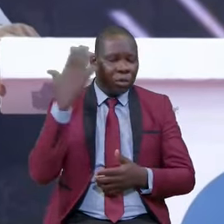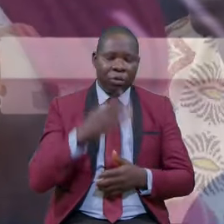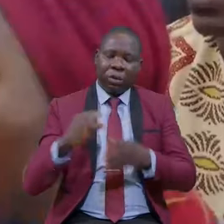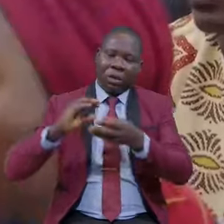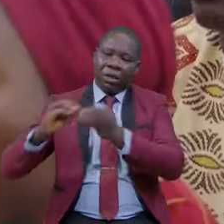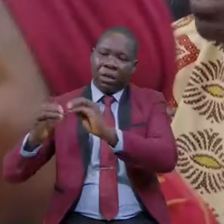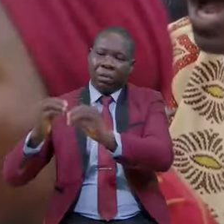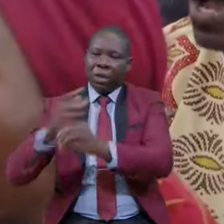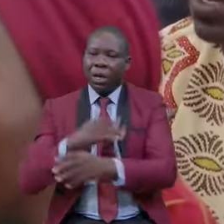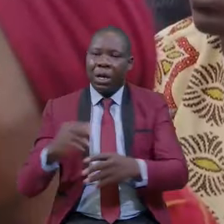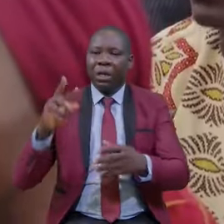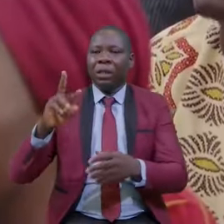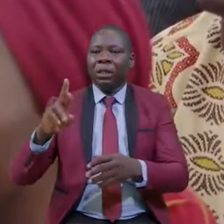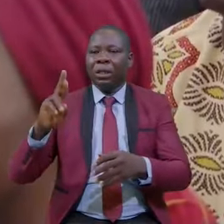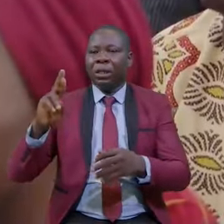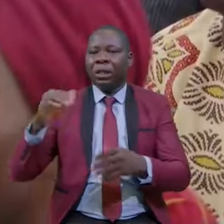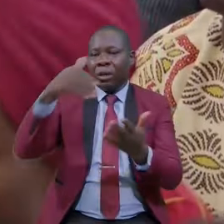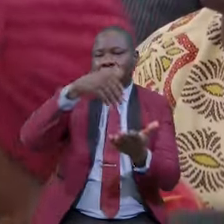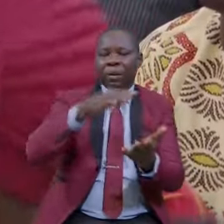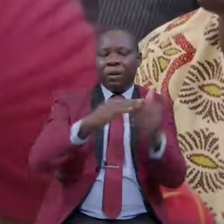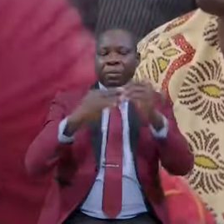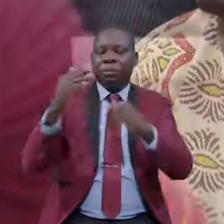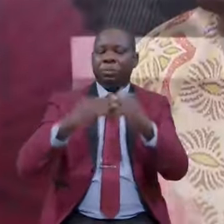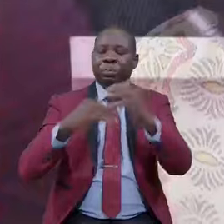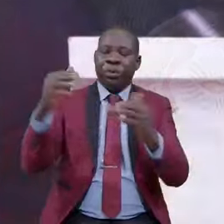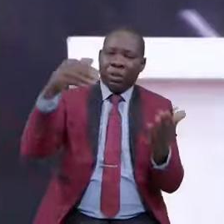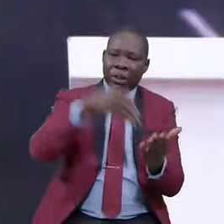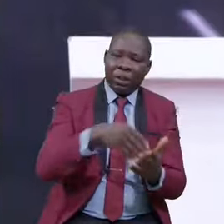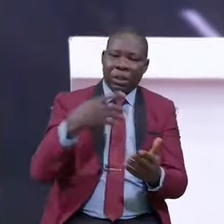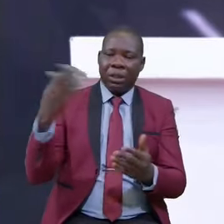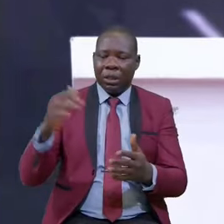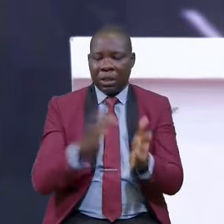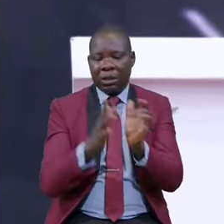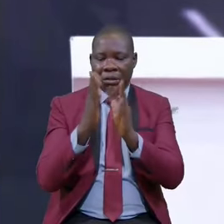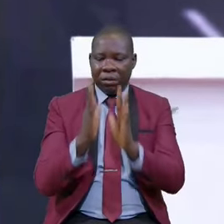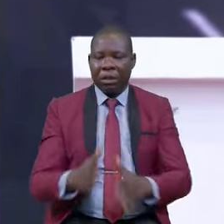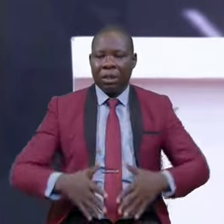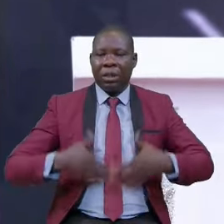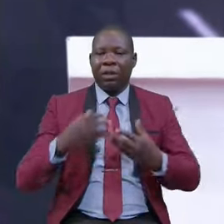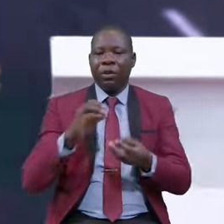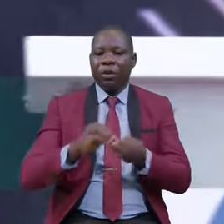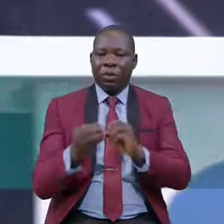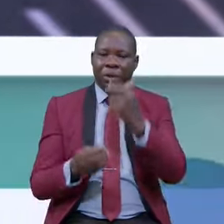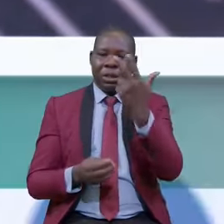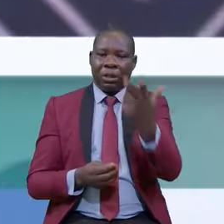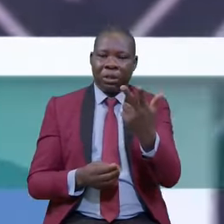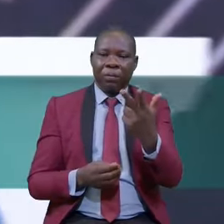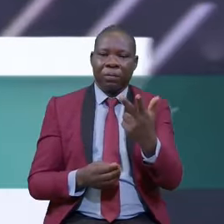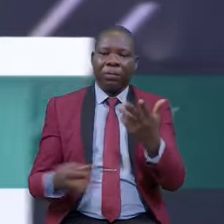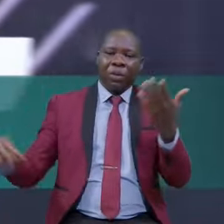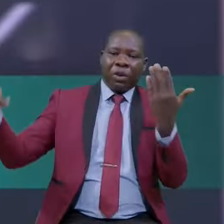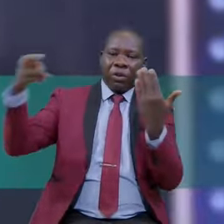vous accorde la grâce. Troisièmement, restaurer l'enseignement de Christ.